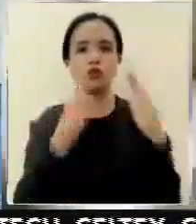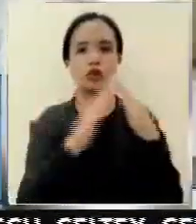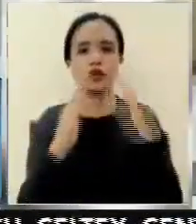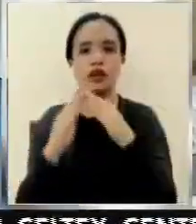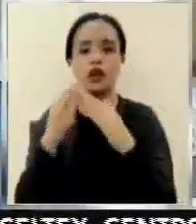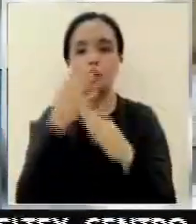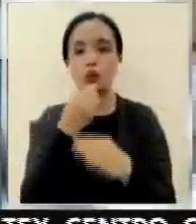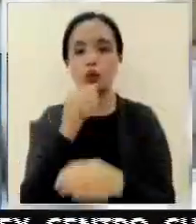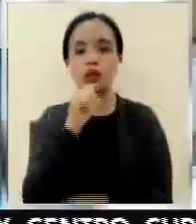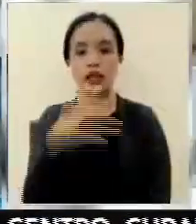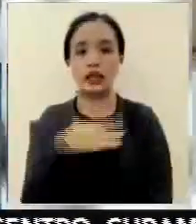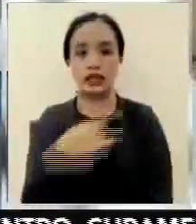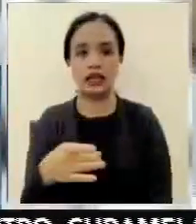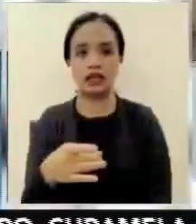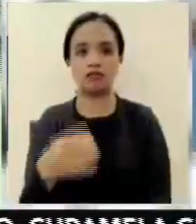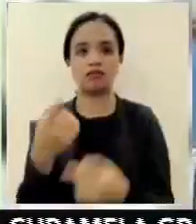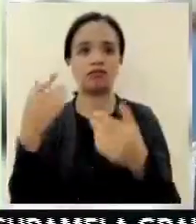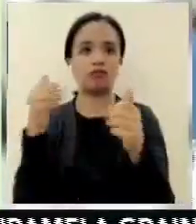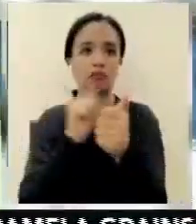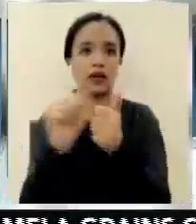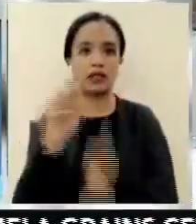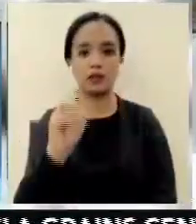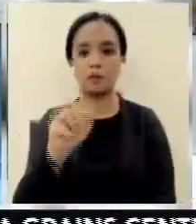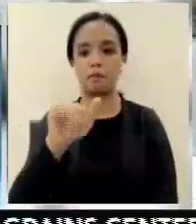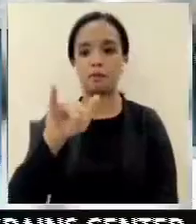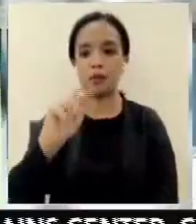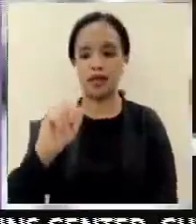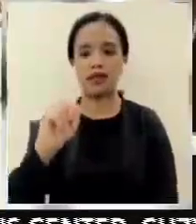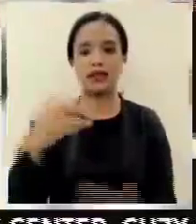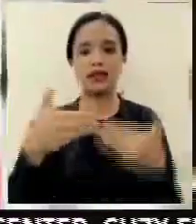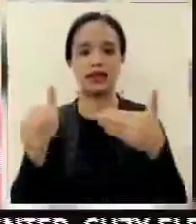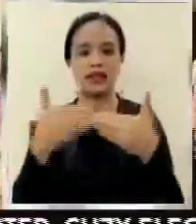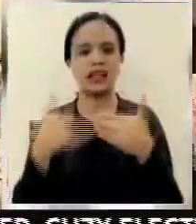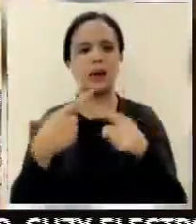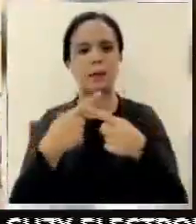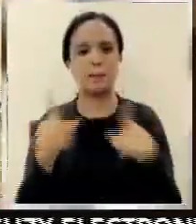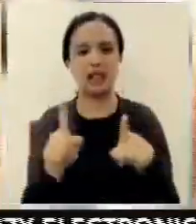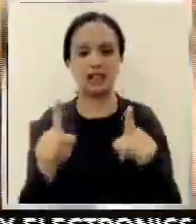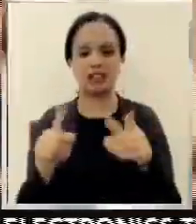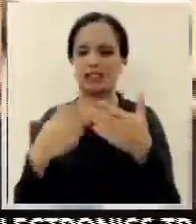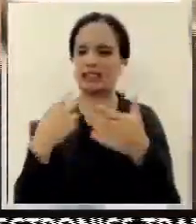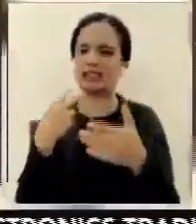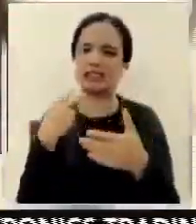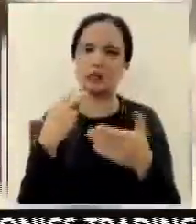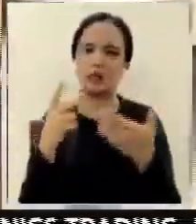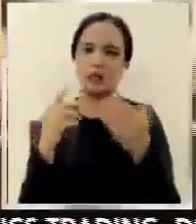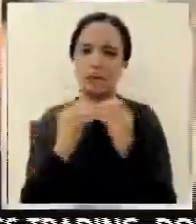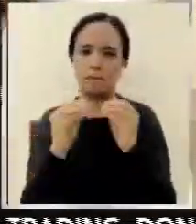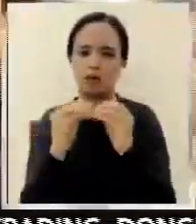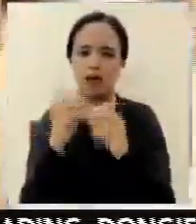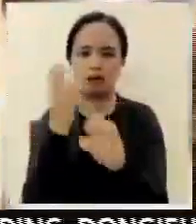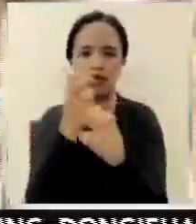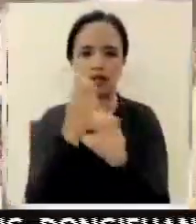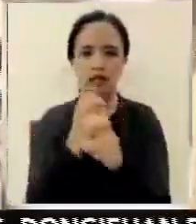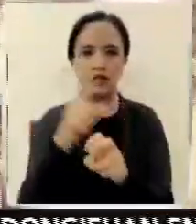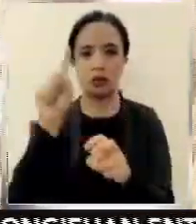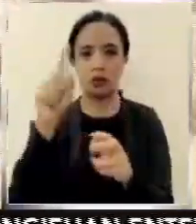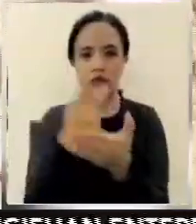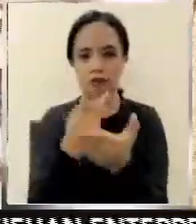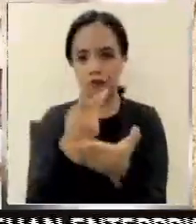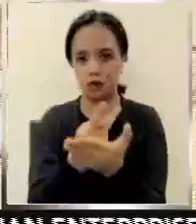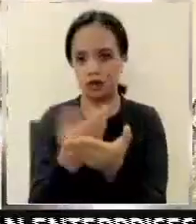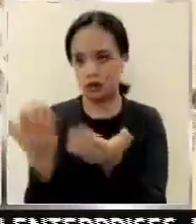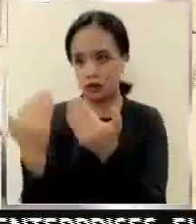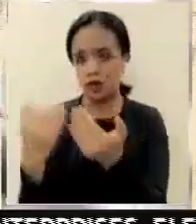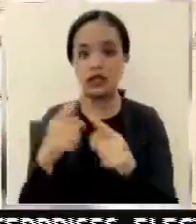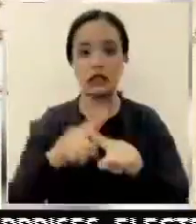gate pero naging mas matarik lang ang hagdan ng mga nagpapataw na Naniningil ng tig piso sa ordinaryong araw iba ang presyo kung